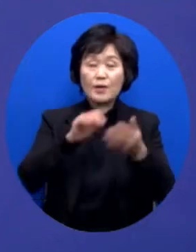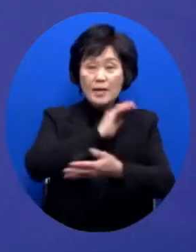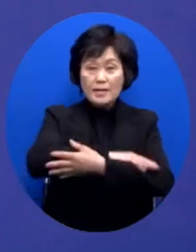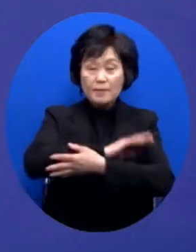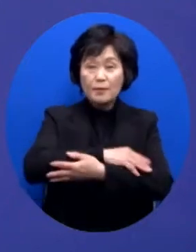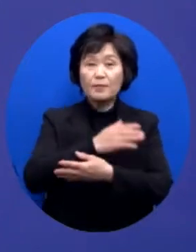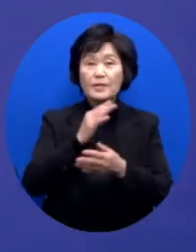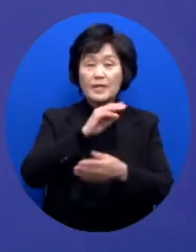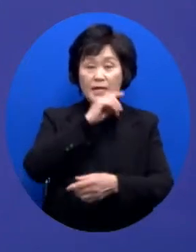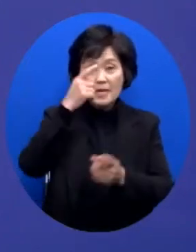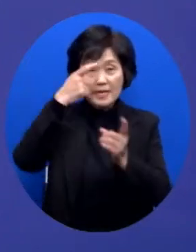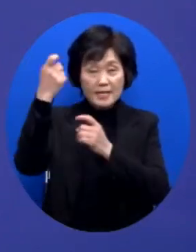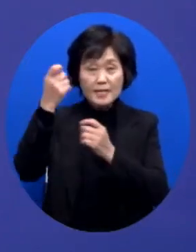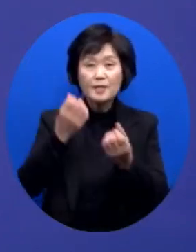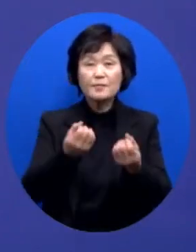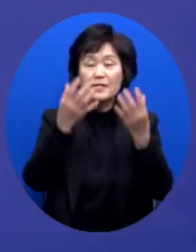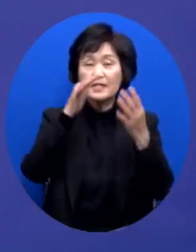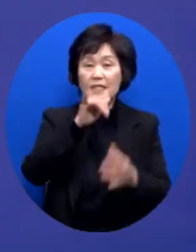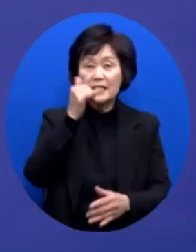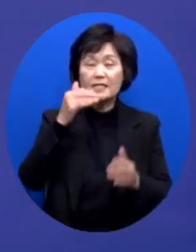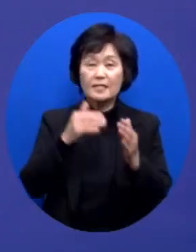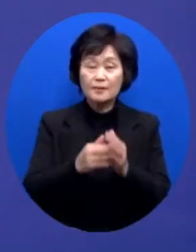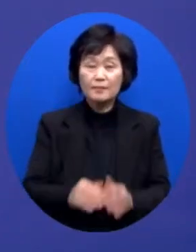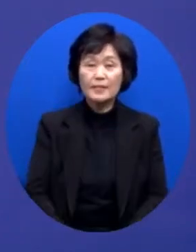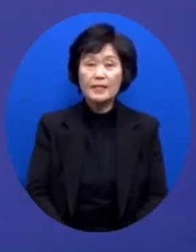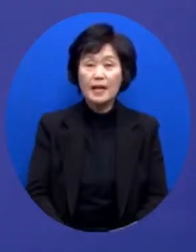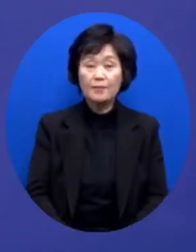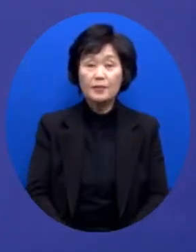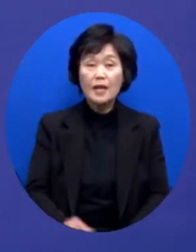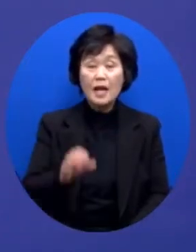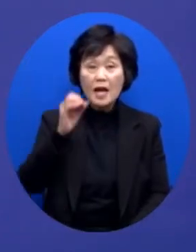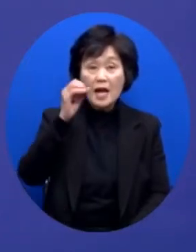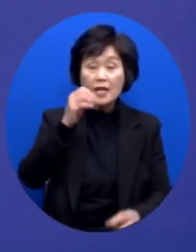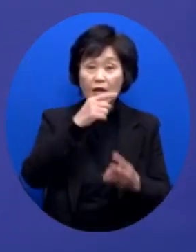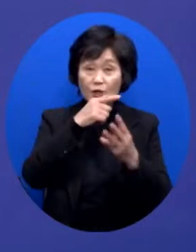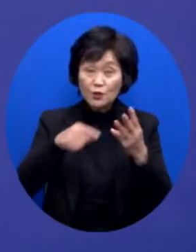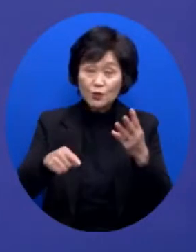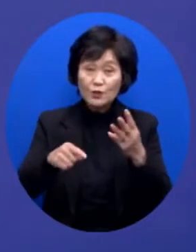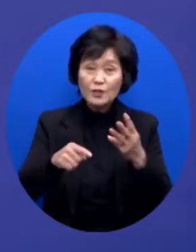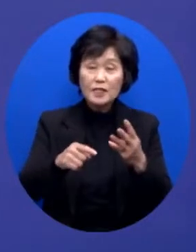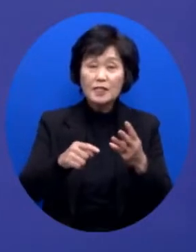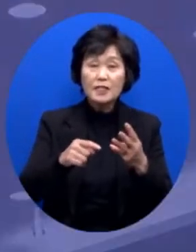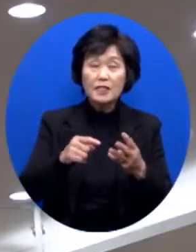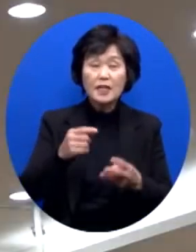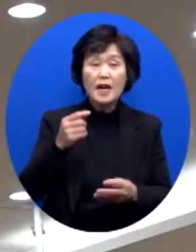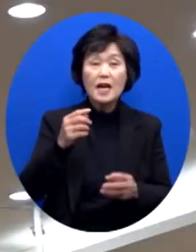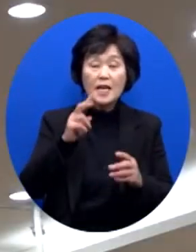경기도 양주시 교회와 시청 협의회가 21차 간담회를 가졌습니다